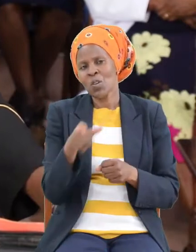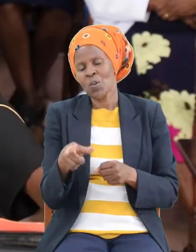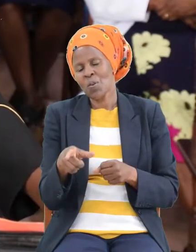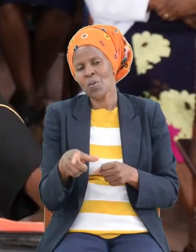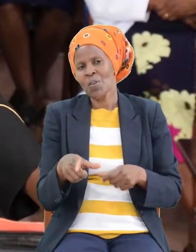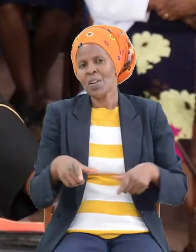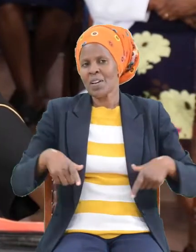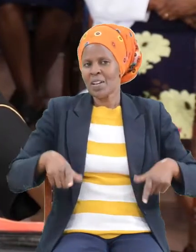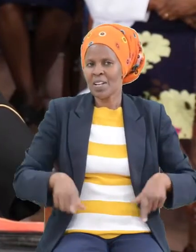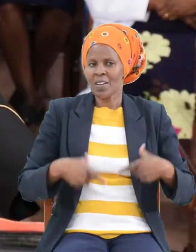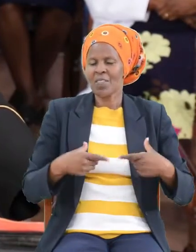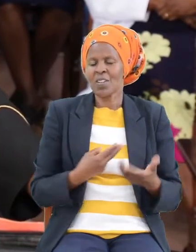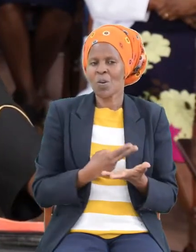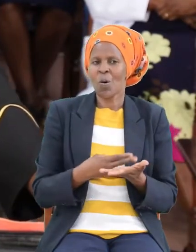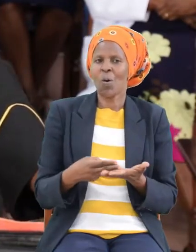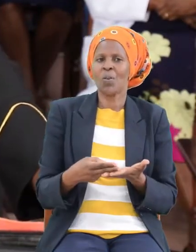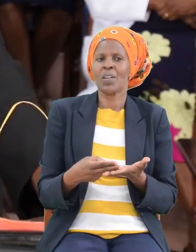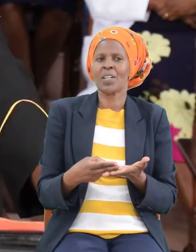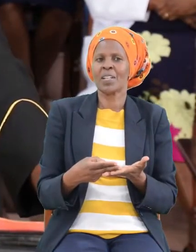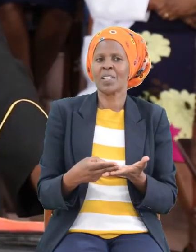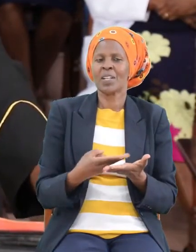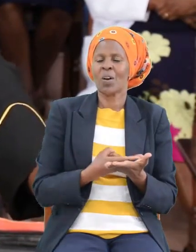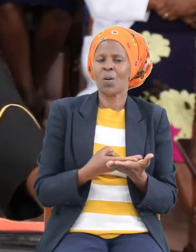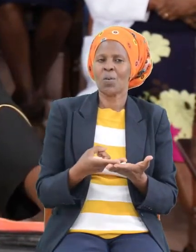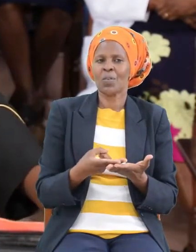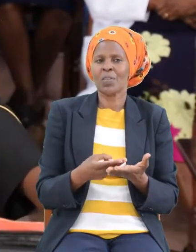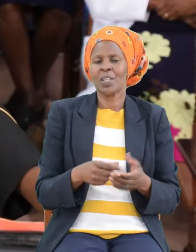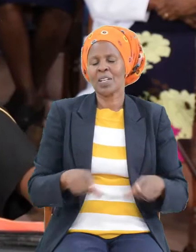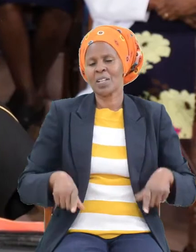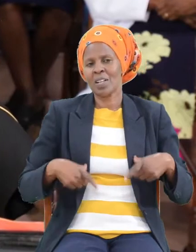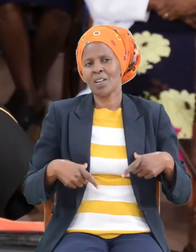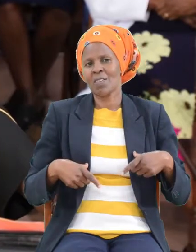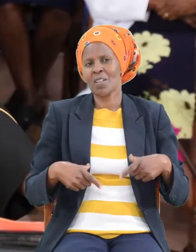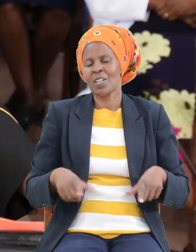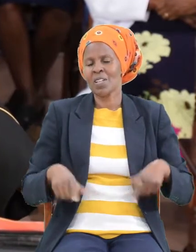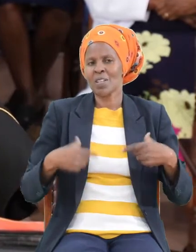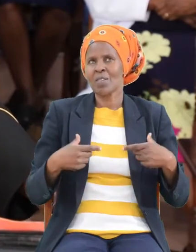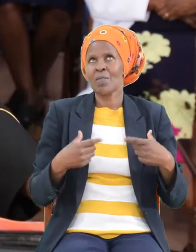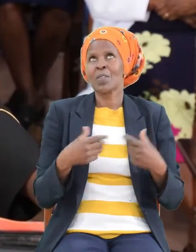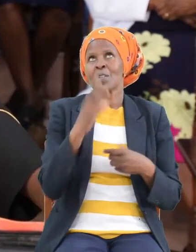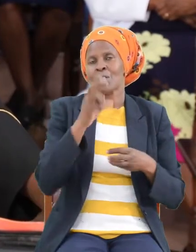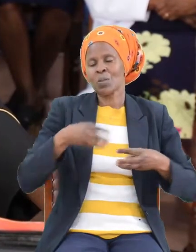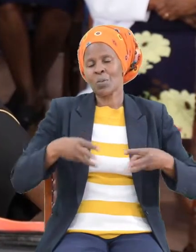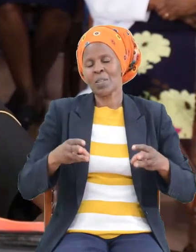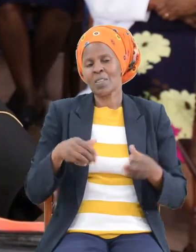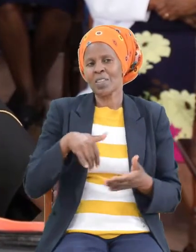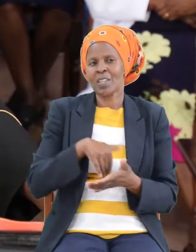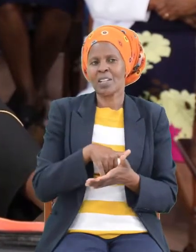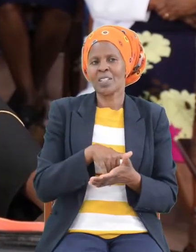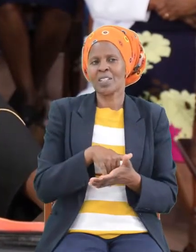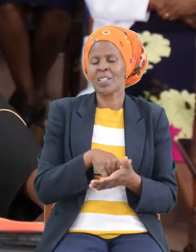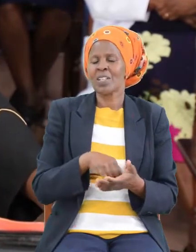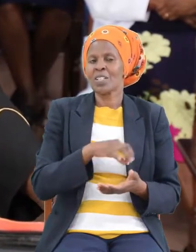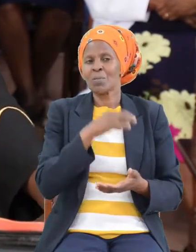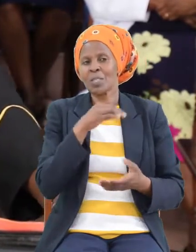kuishi maisha ya utakatifu na kuweza kukaa maisha ambaye inayoweza, kwa sababu huyo roho ambaye anaishi